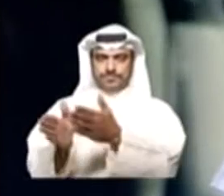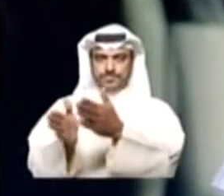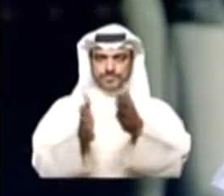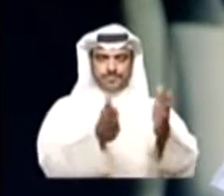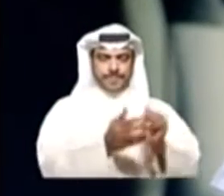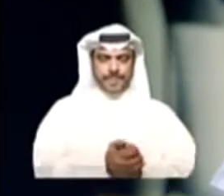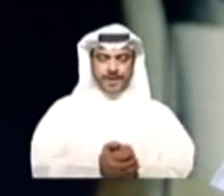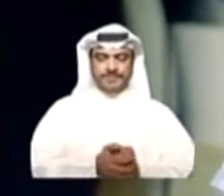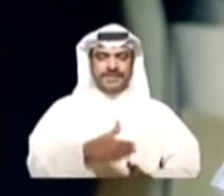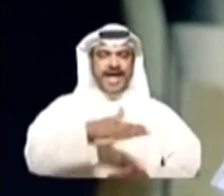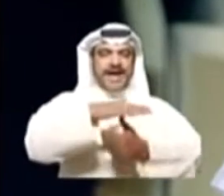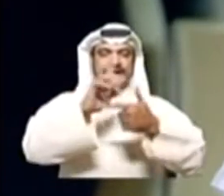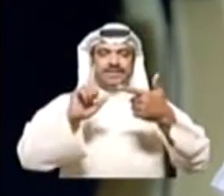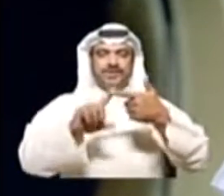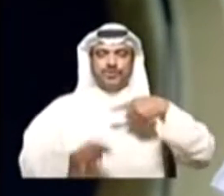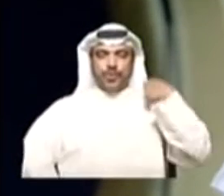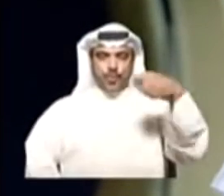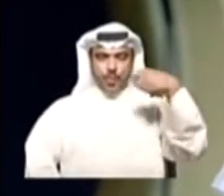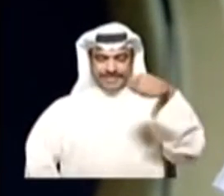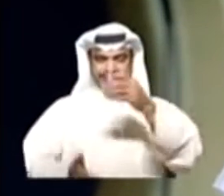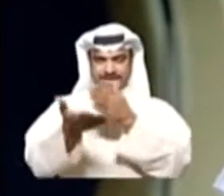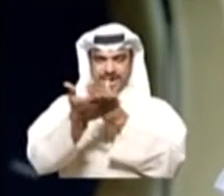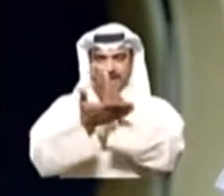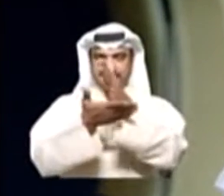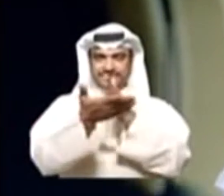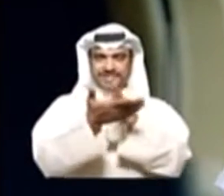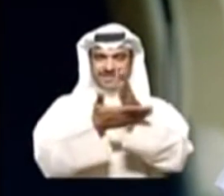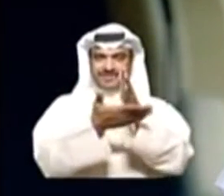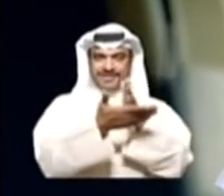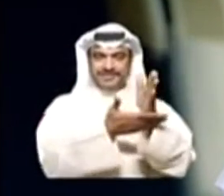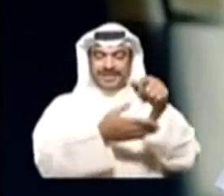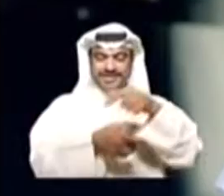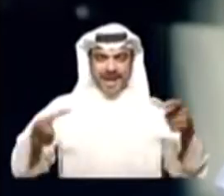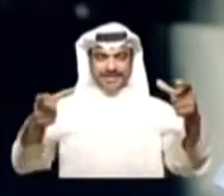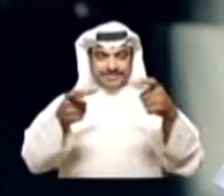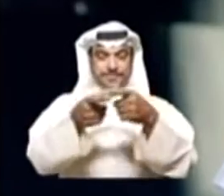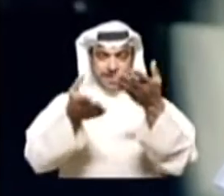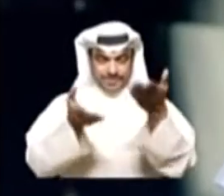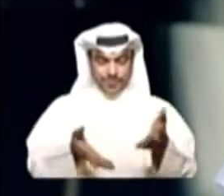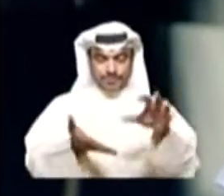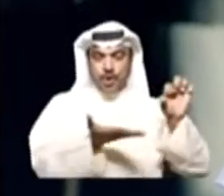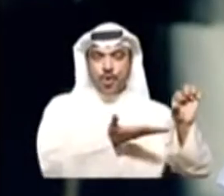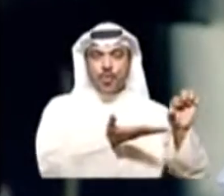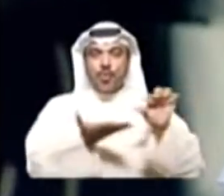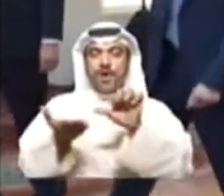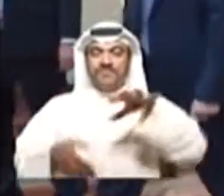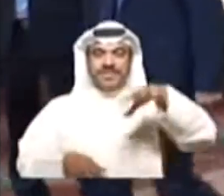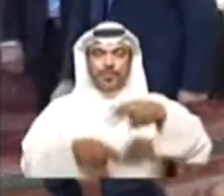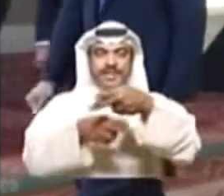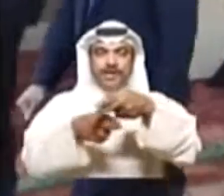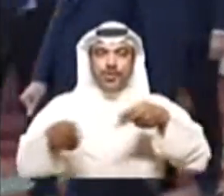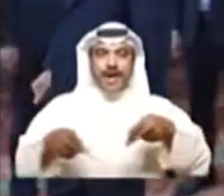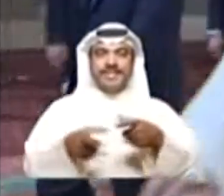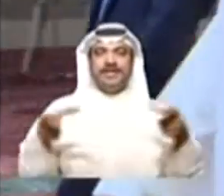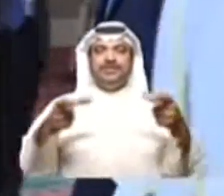ترأس نائب رئيس مجلس الوزراء ووزير الخارجية الشيخ صباح الخالد الحمد الصباح وفد دولة الكويت المشارك في